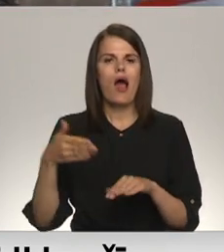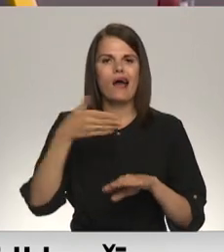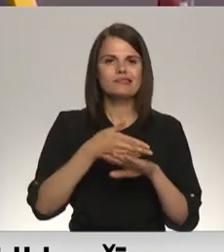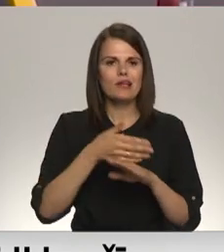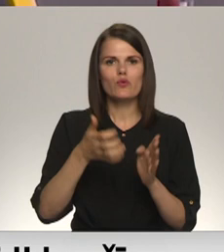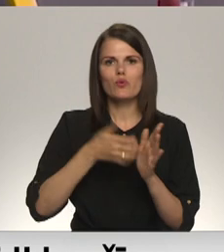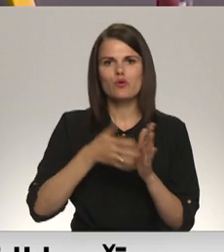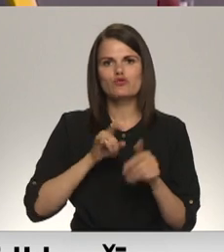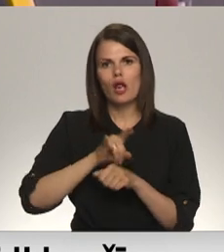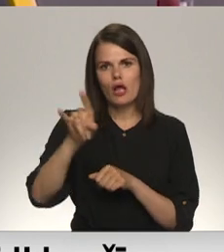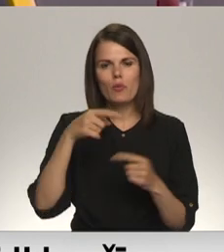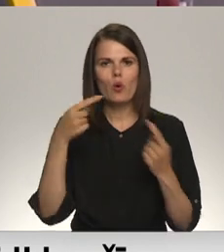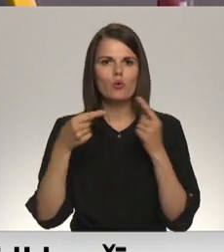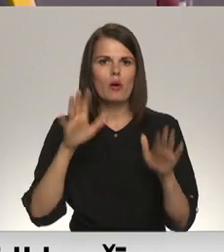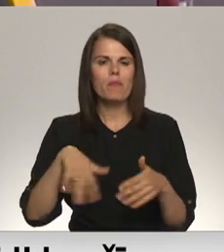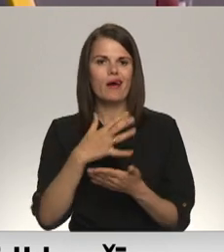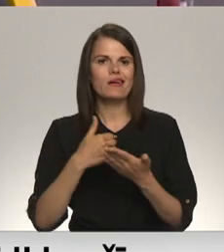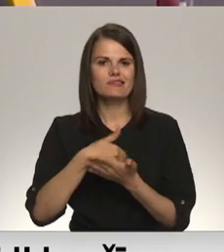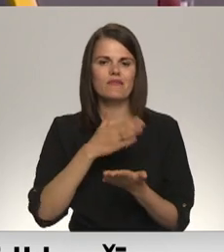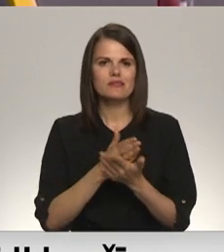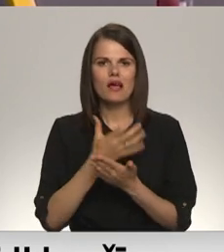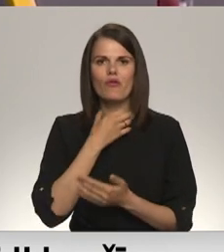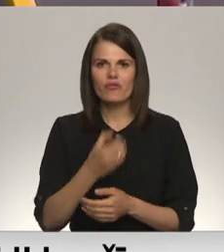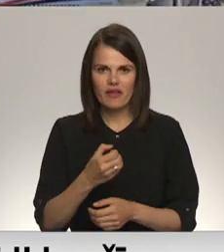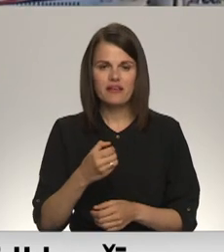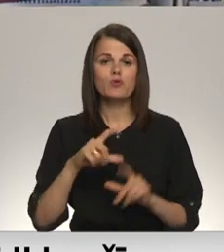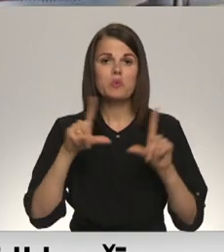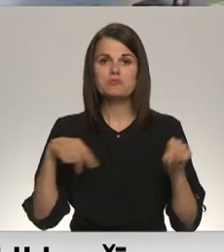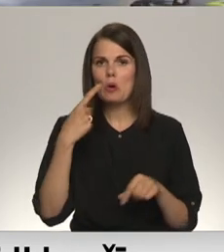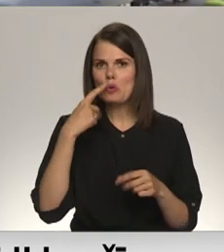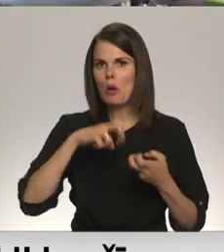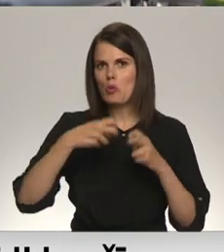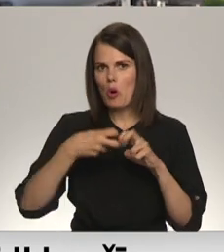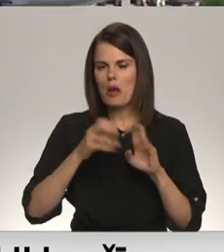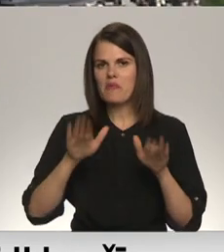lidmašīnas. Runājot par rezerves daļu deficītu, uzņēmuma atzīst, ka sarežģījumi varētu